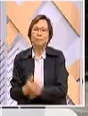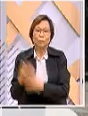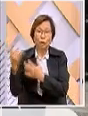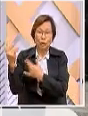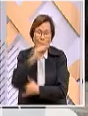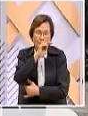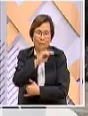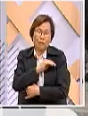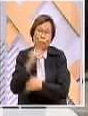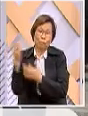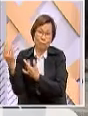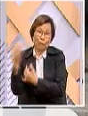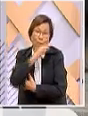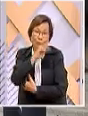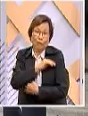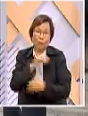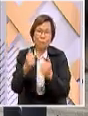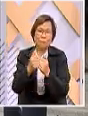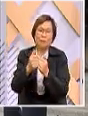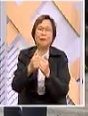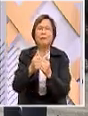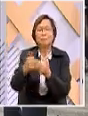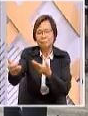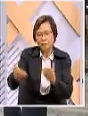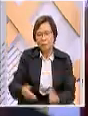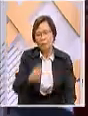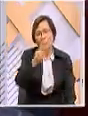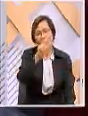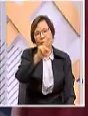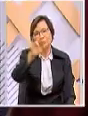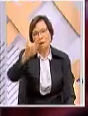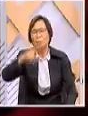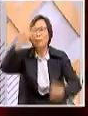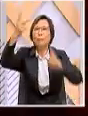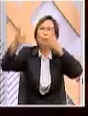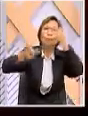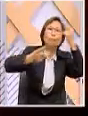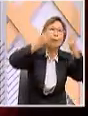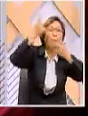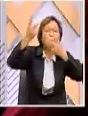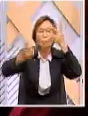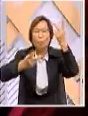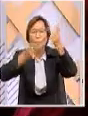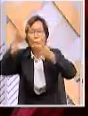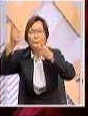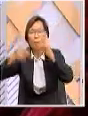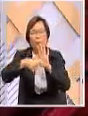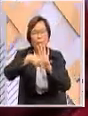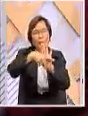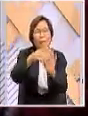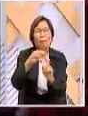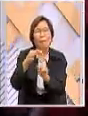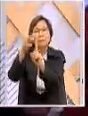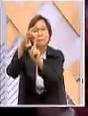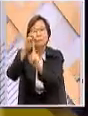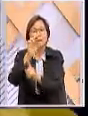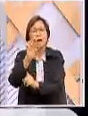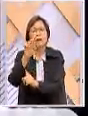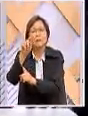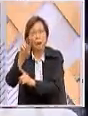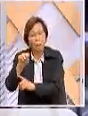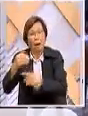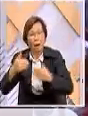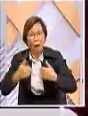Berhormat Menteri bersama tetamu-tetamu penghormat dibawa melawat ke kawasan pameran khas RTM yang